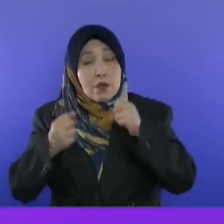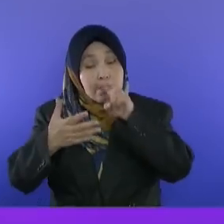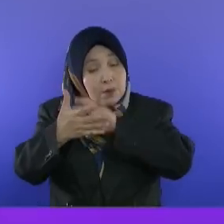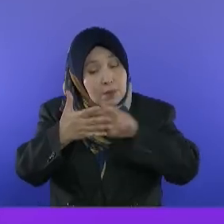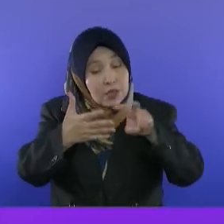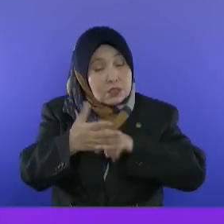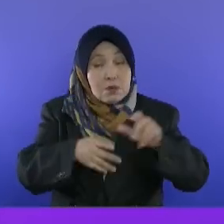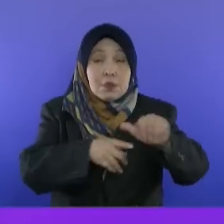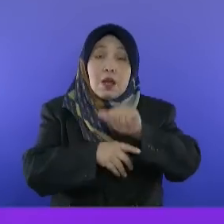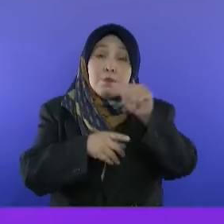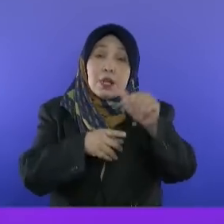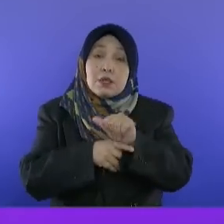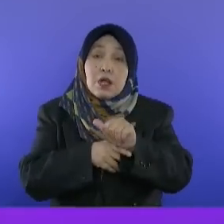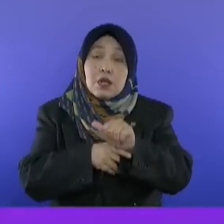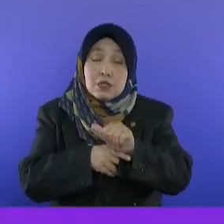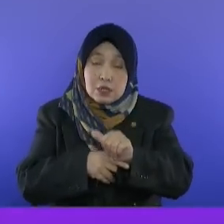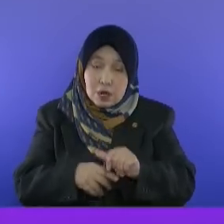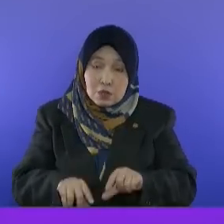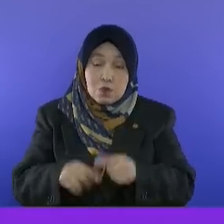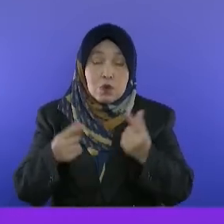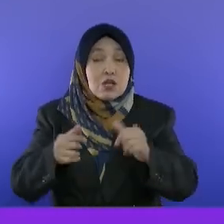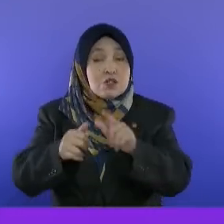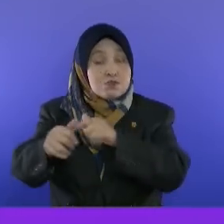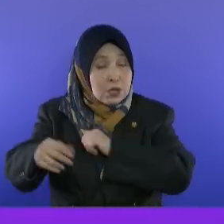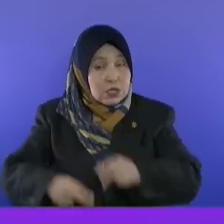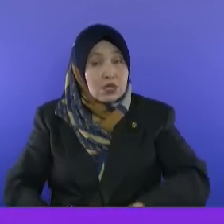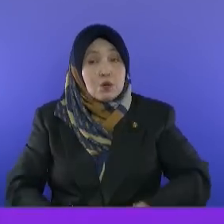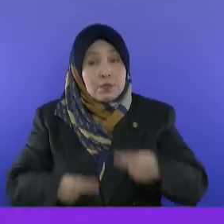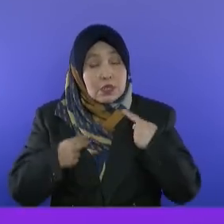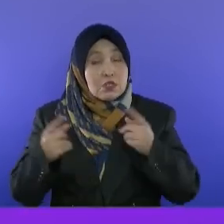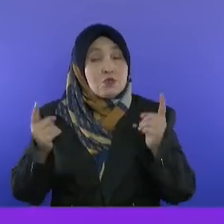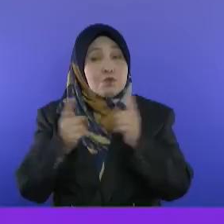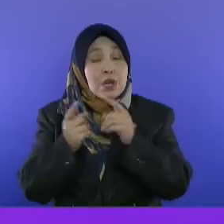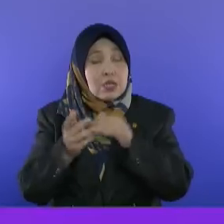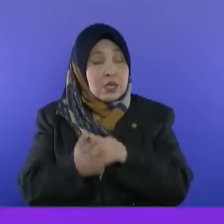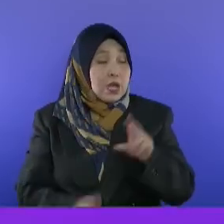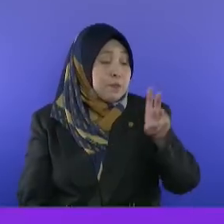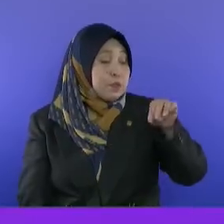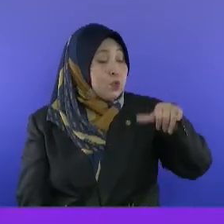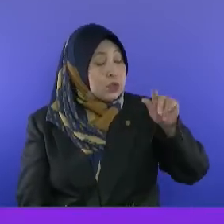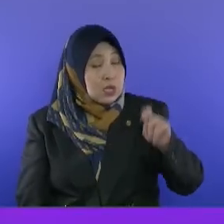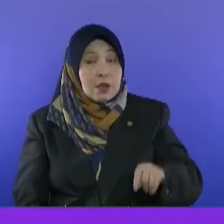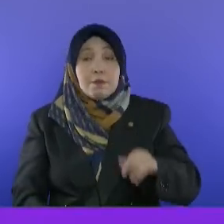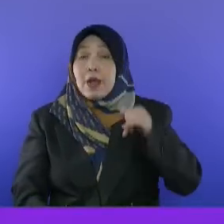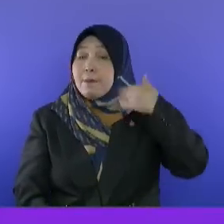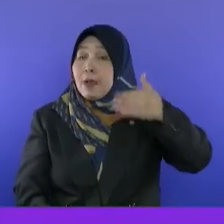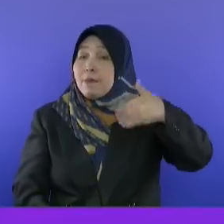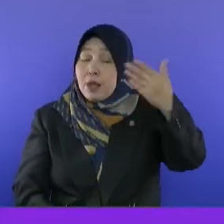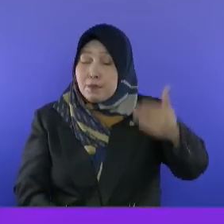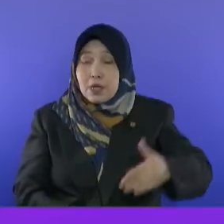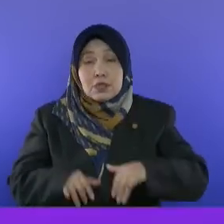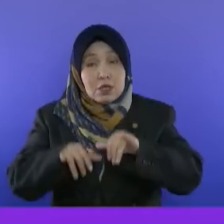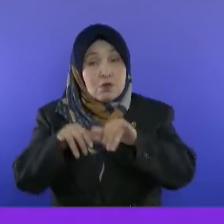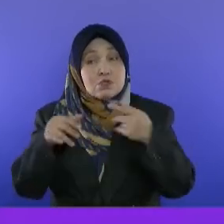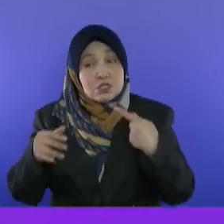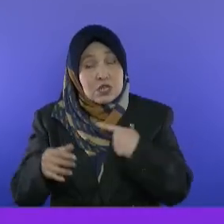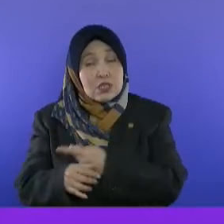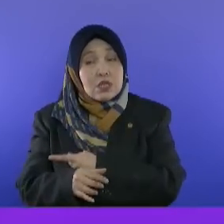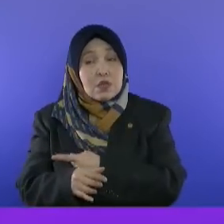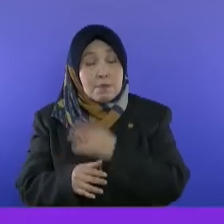mengamalkan Alquran sepanjang hidup kita kita bertemu lagi dalam MyQuran Time episode akan datang untuk terus kita